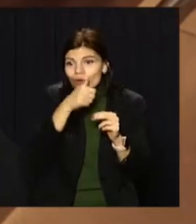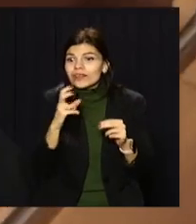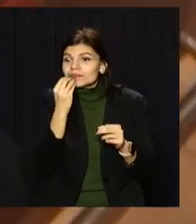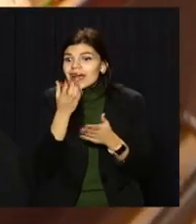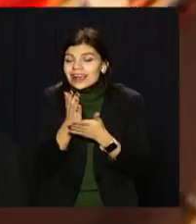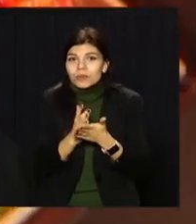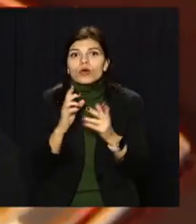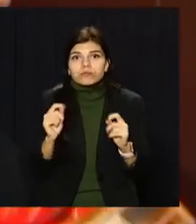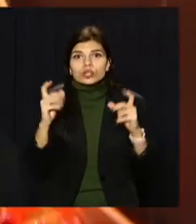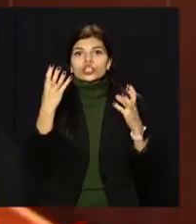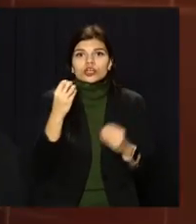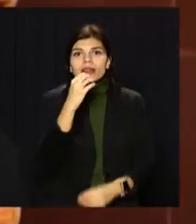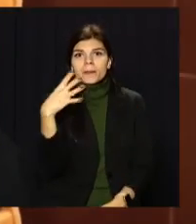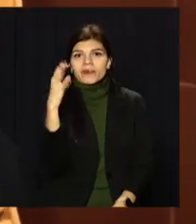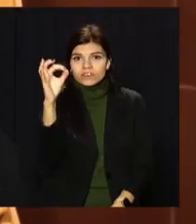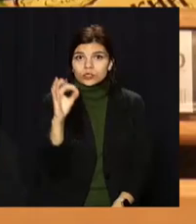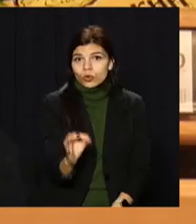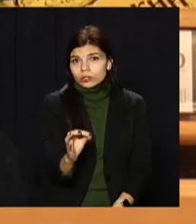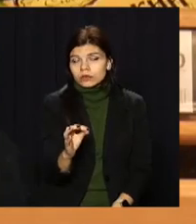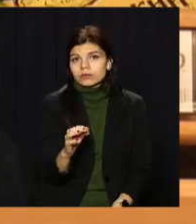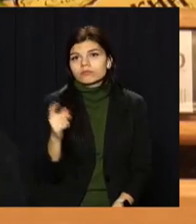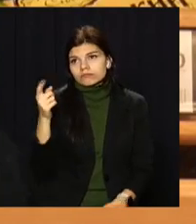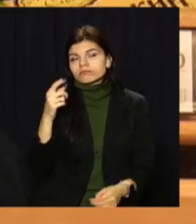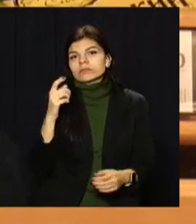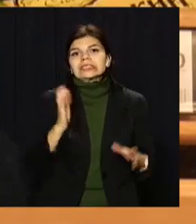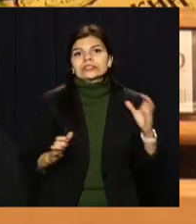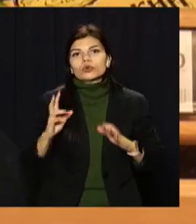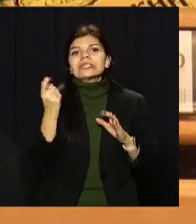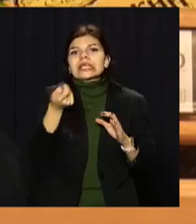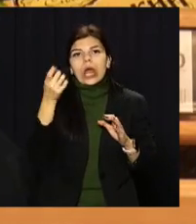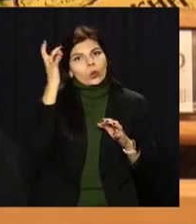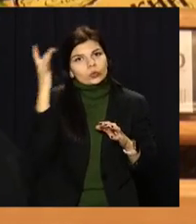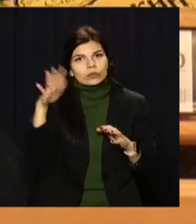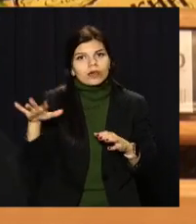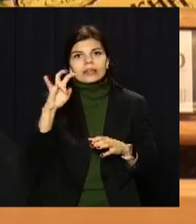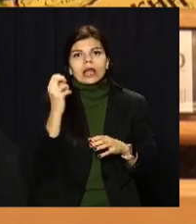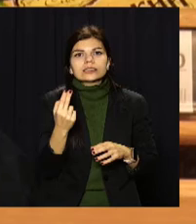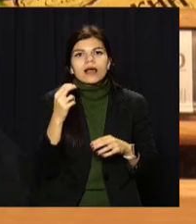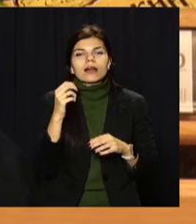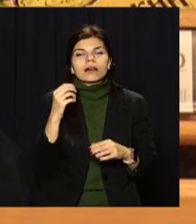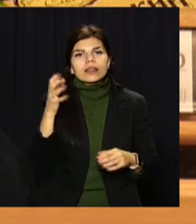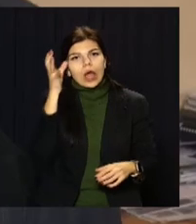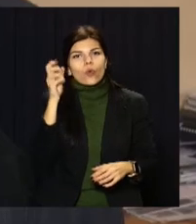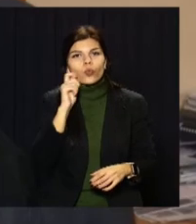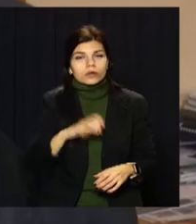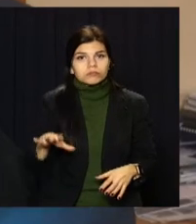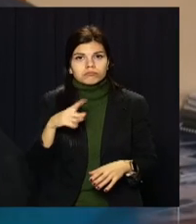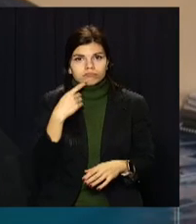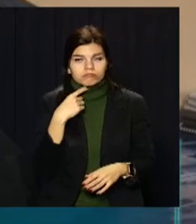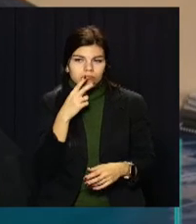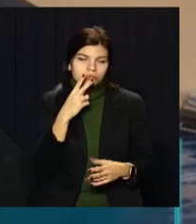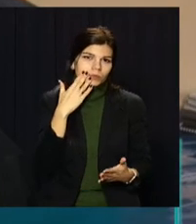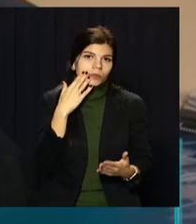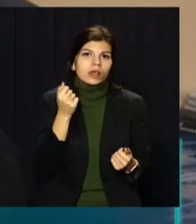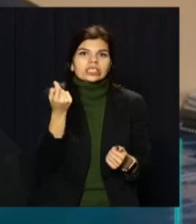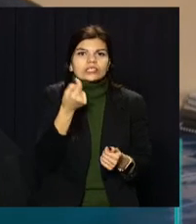має здорожчати ще на 15%. Прогнозують в Інституті зернових культур Національної академії наук України. Зросла